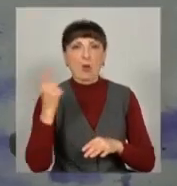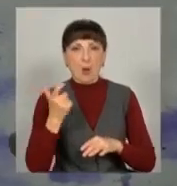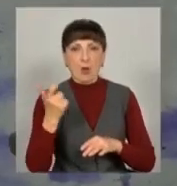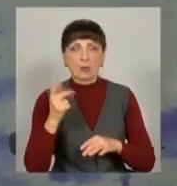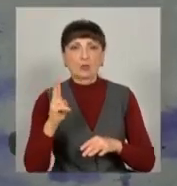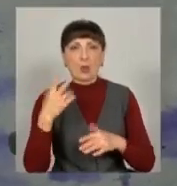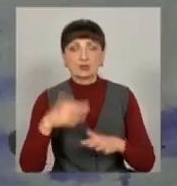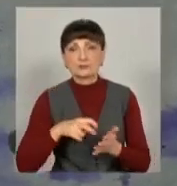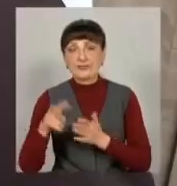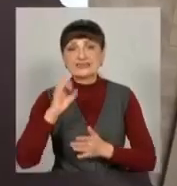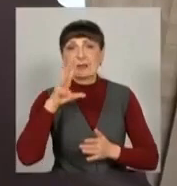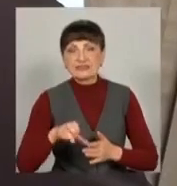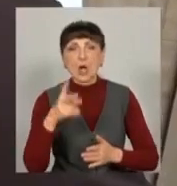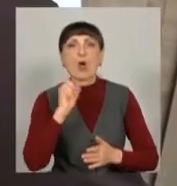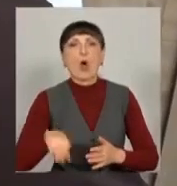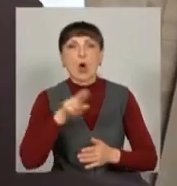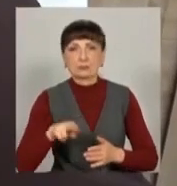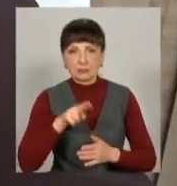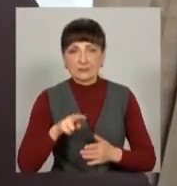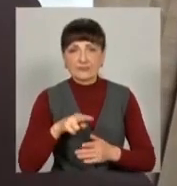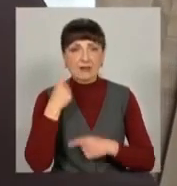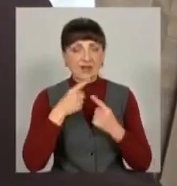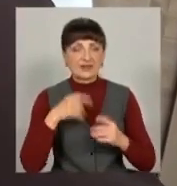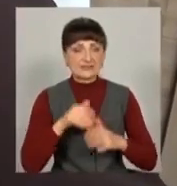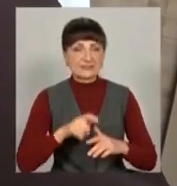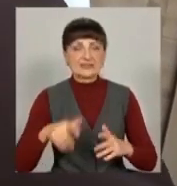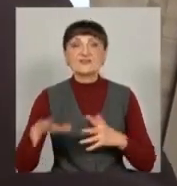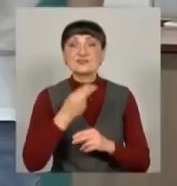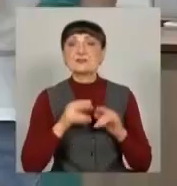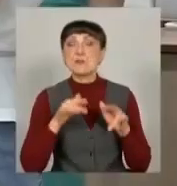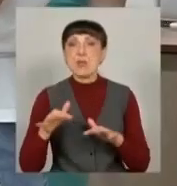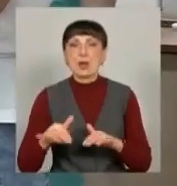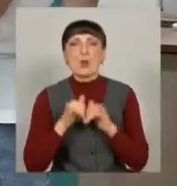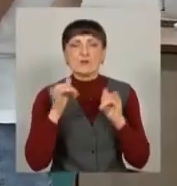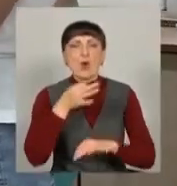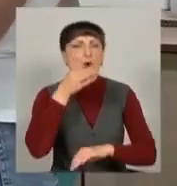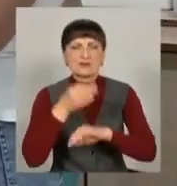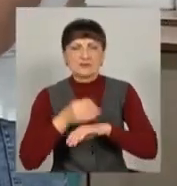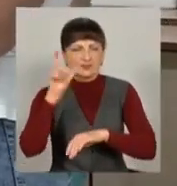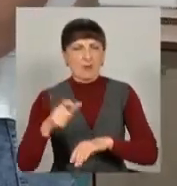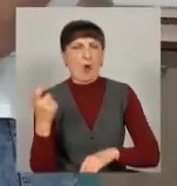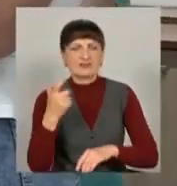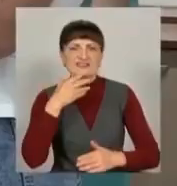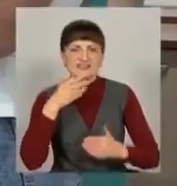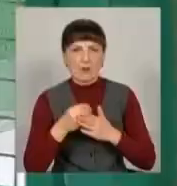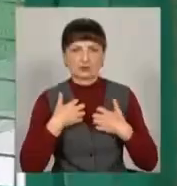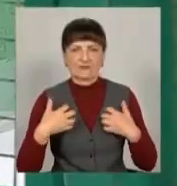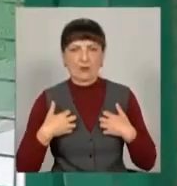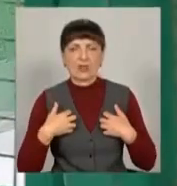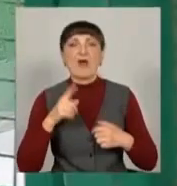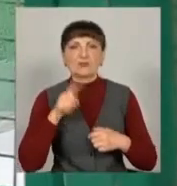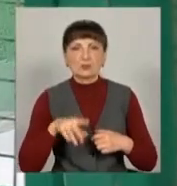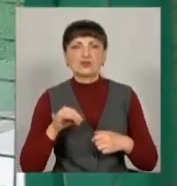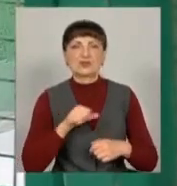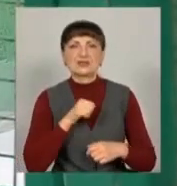поступит смс-сообщение с кодом подтверждения. Как отмечают специалисты, все эти меры повысят ответственность хозяина за своего питомца, в том числе